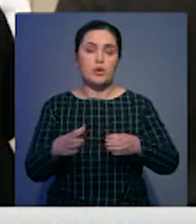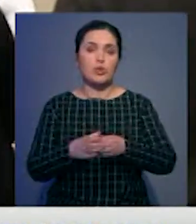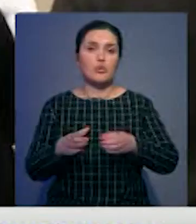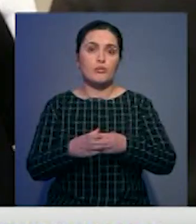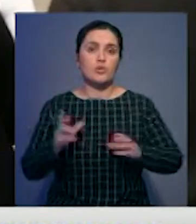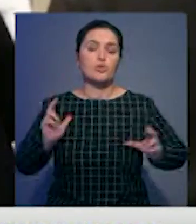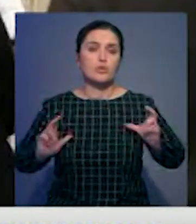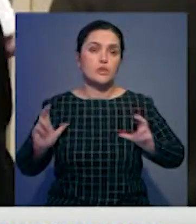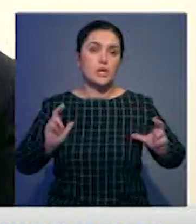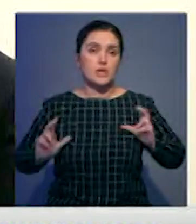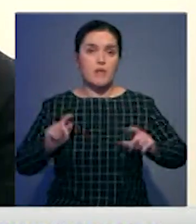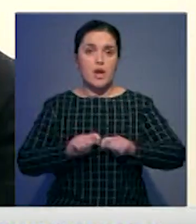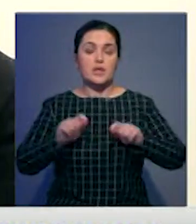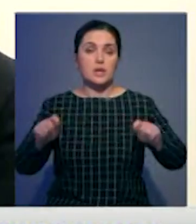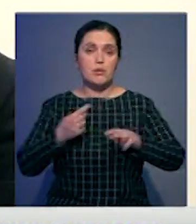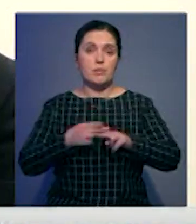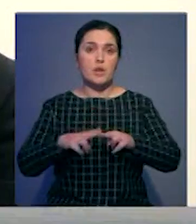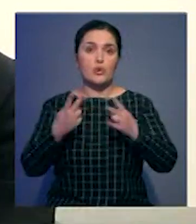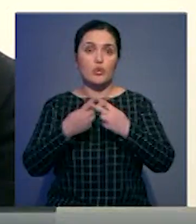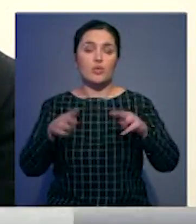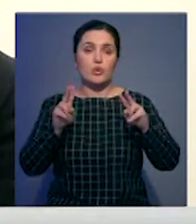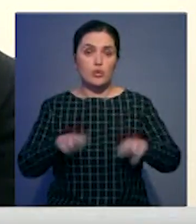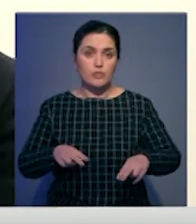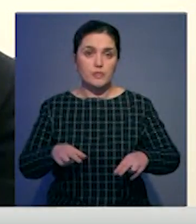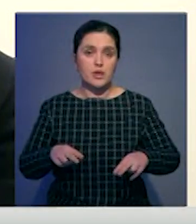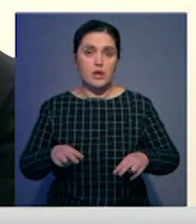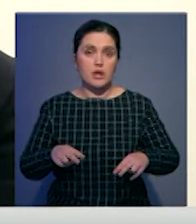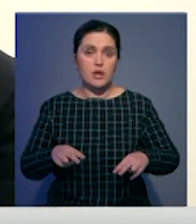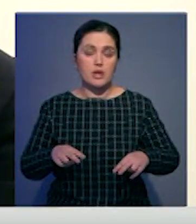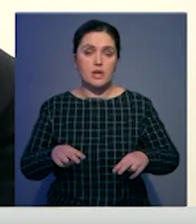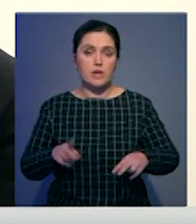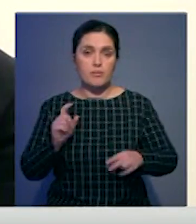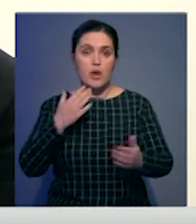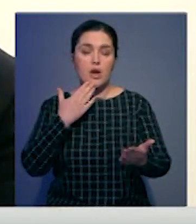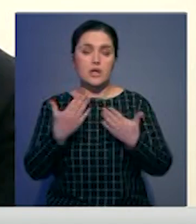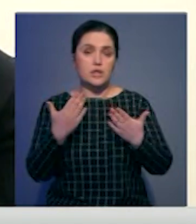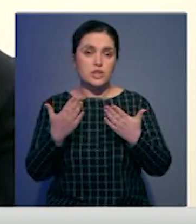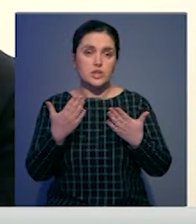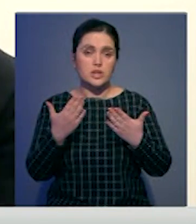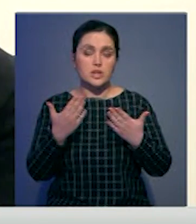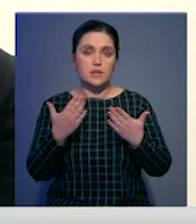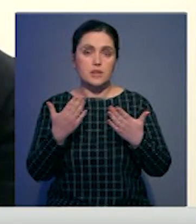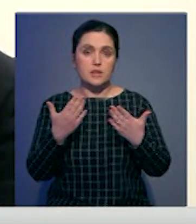студентов и создать этот клуб. И это будет потенциально развивать отношения в разных